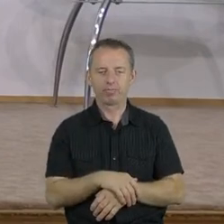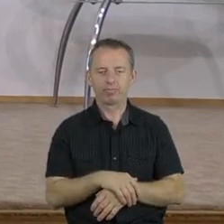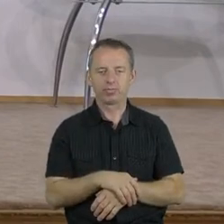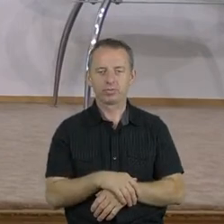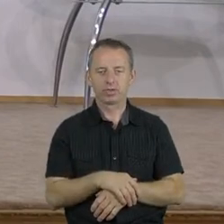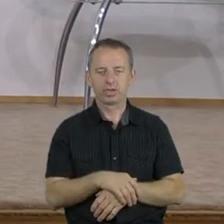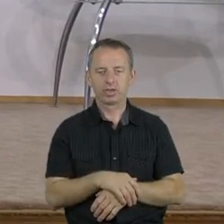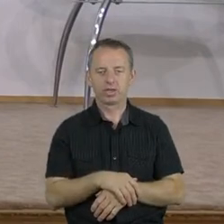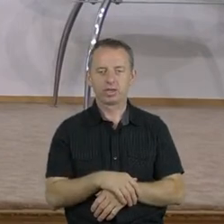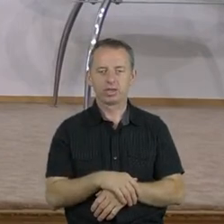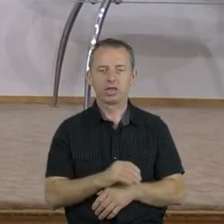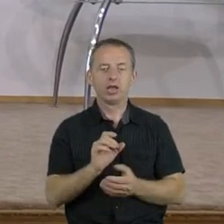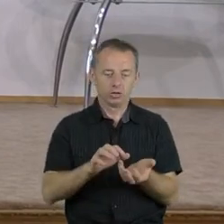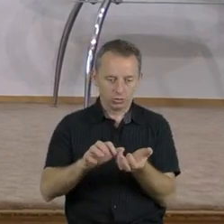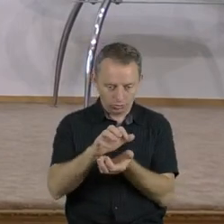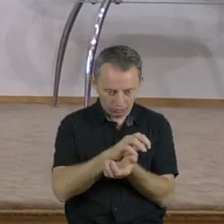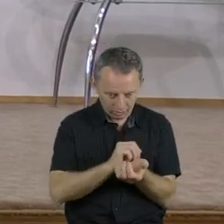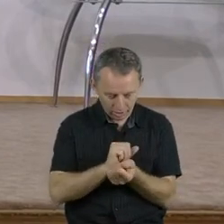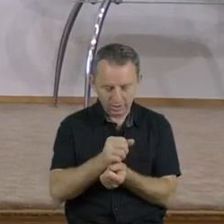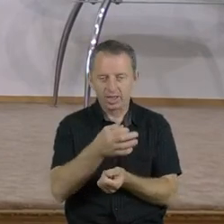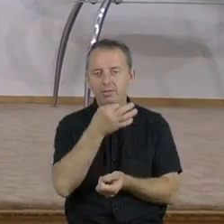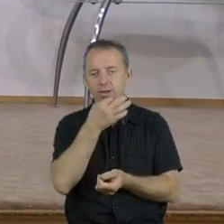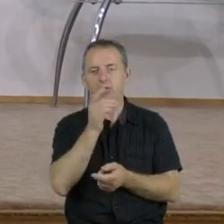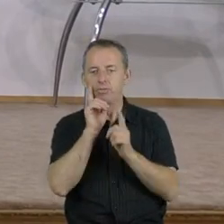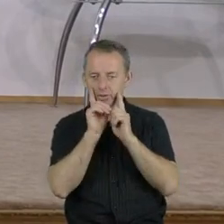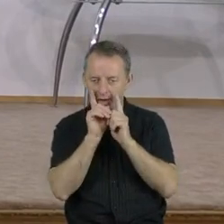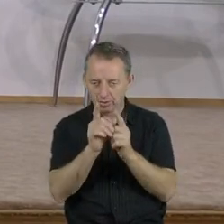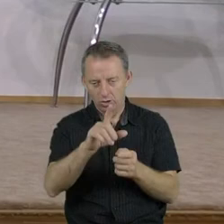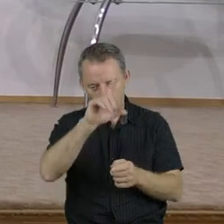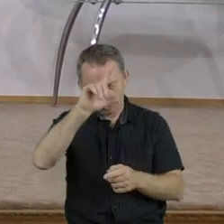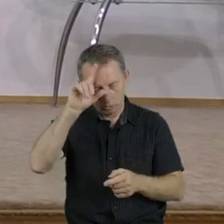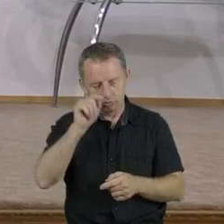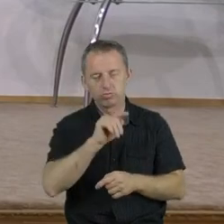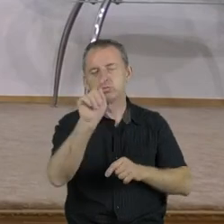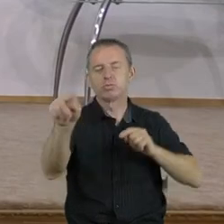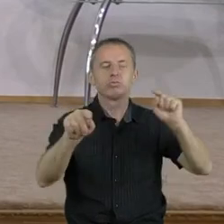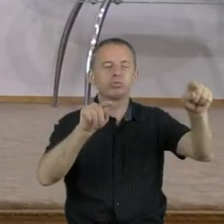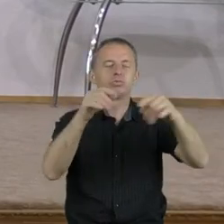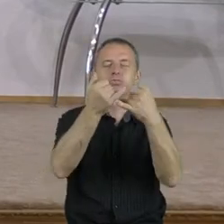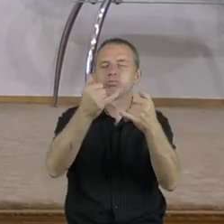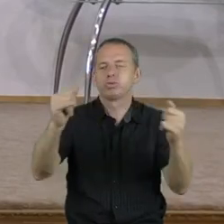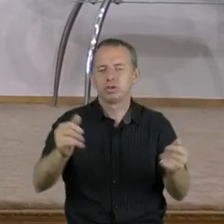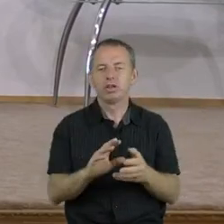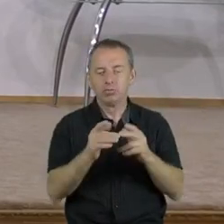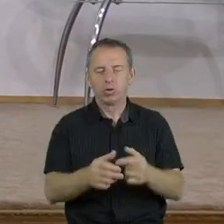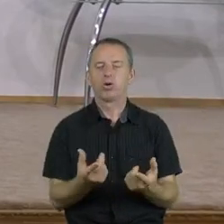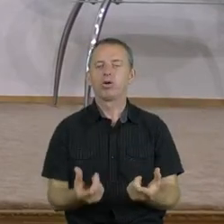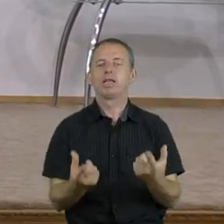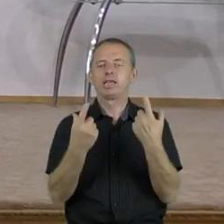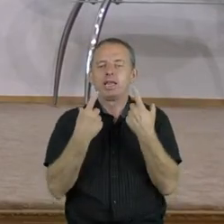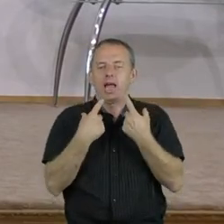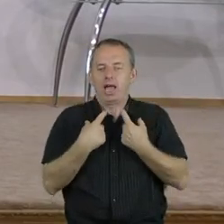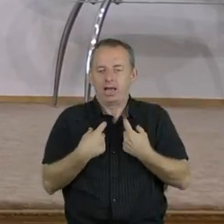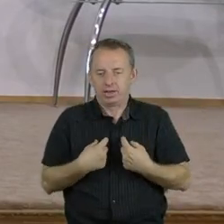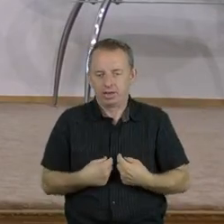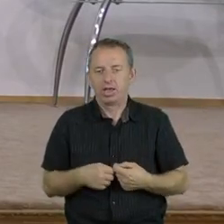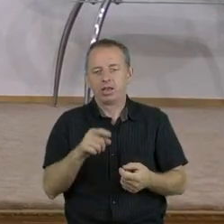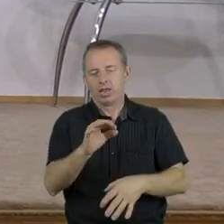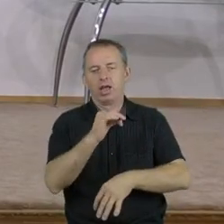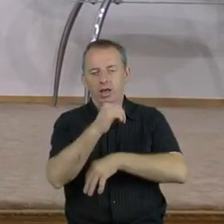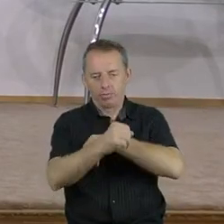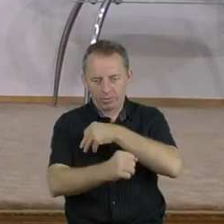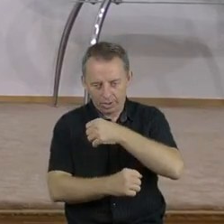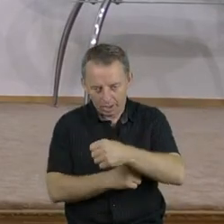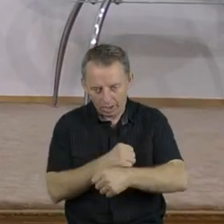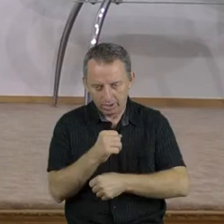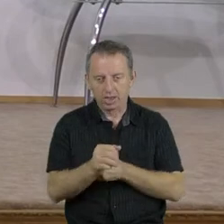Więc świat jest mały, naprawdę. Ludzie potrafią zaskakiwać i ta nasza praca